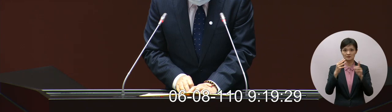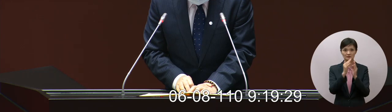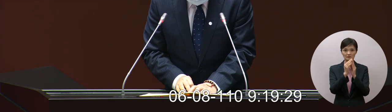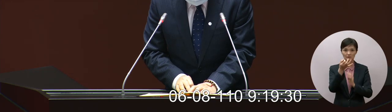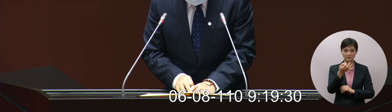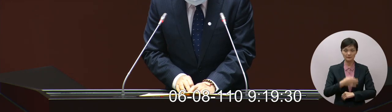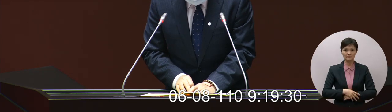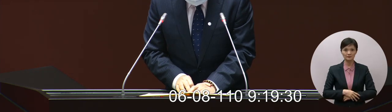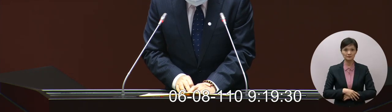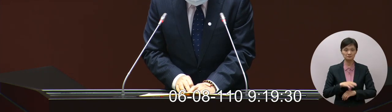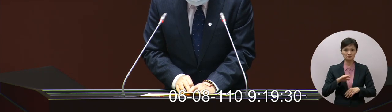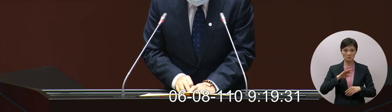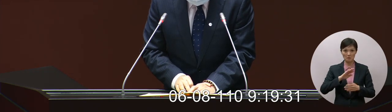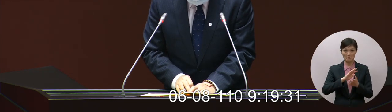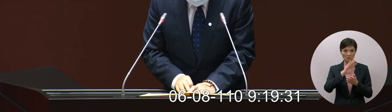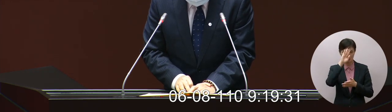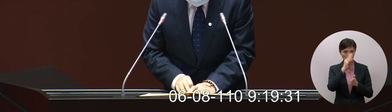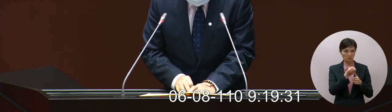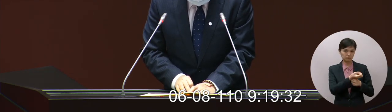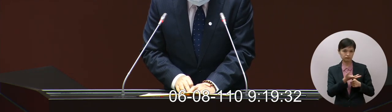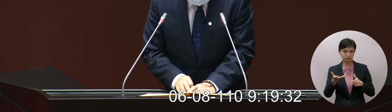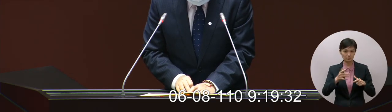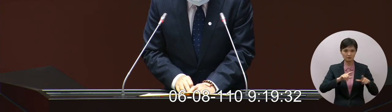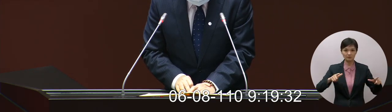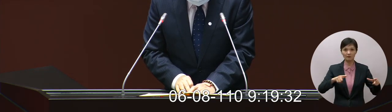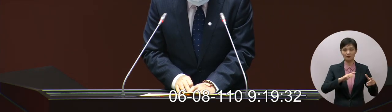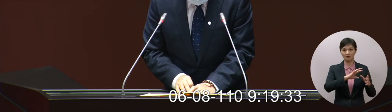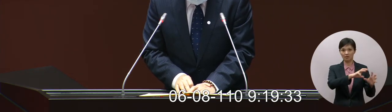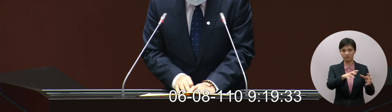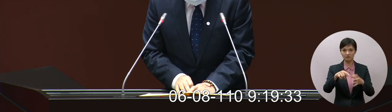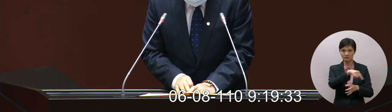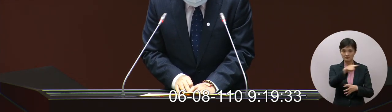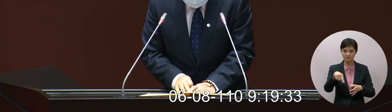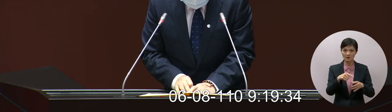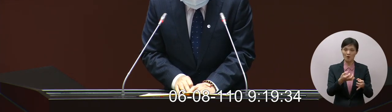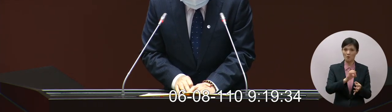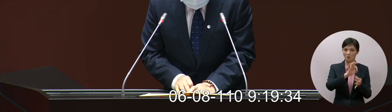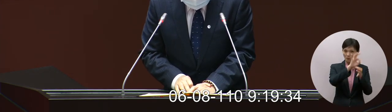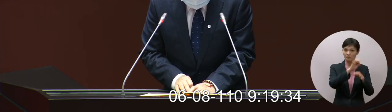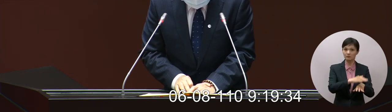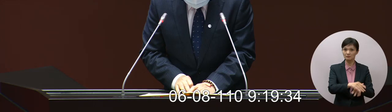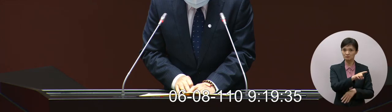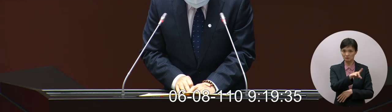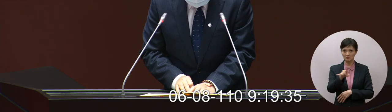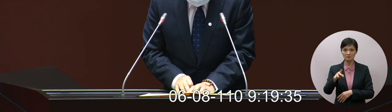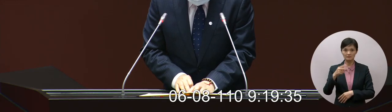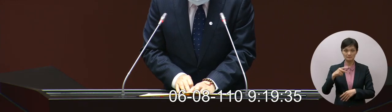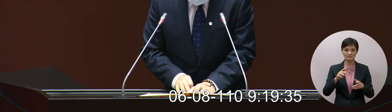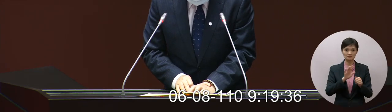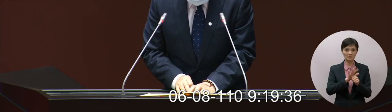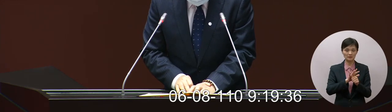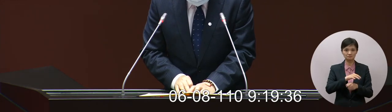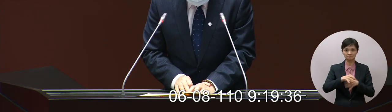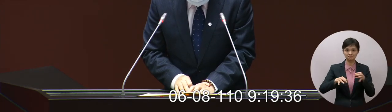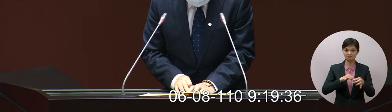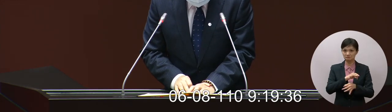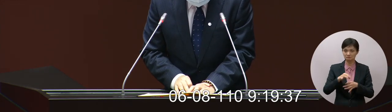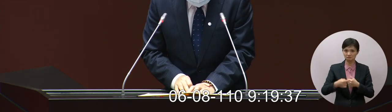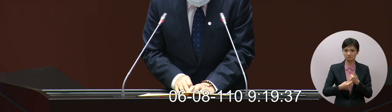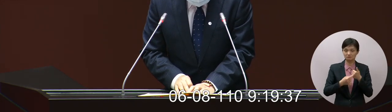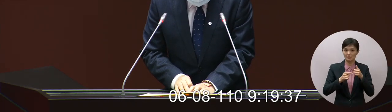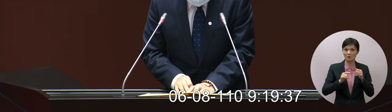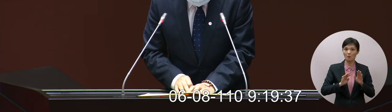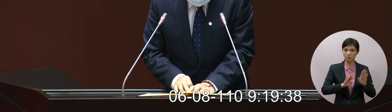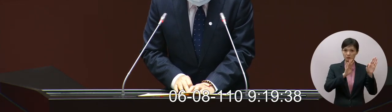面对疫情冲击，各国均采取扩张性财政政策，扩大纾困及振兴规模，刺激国内消